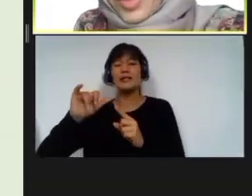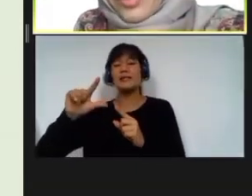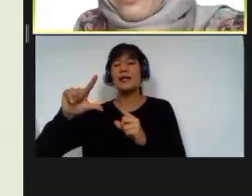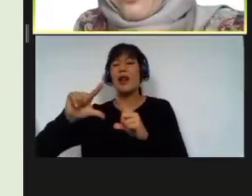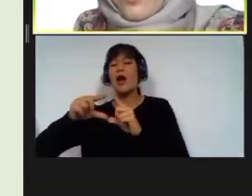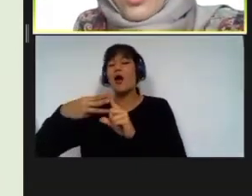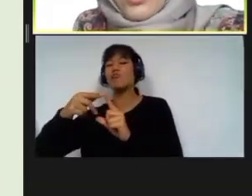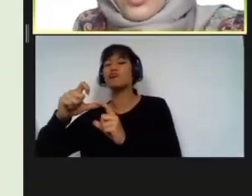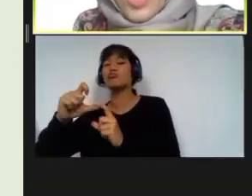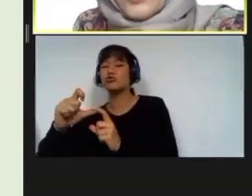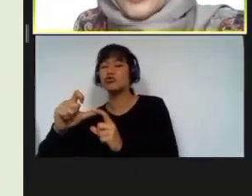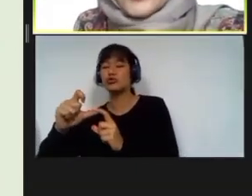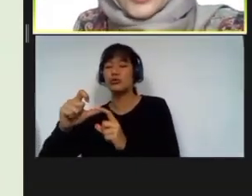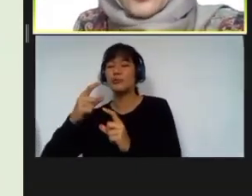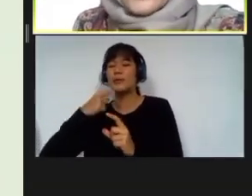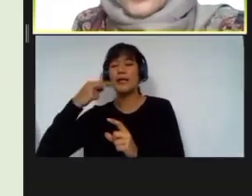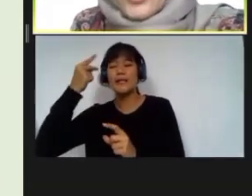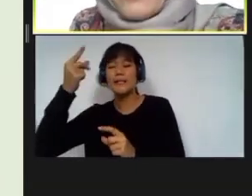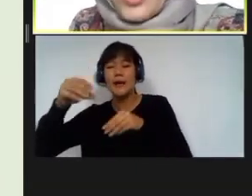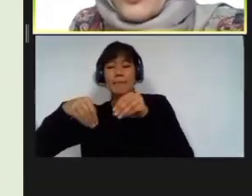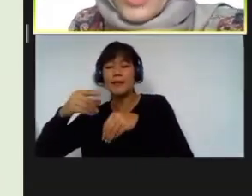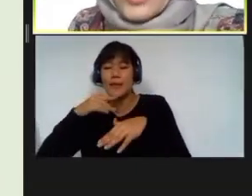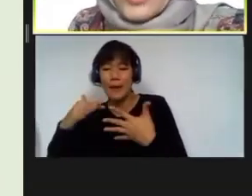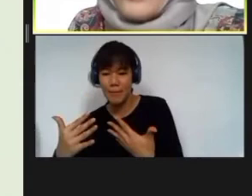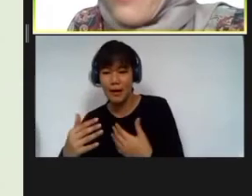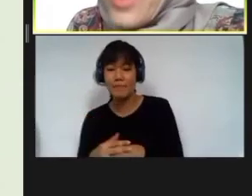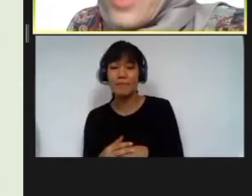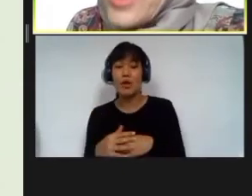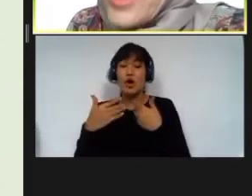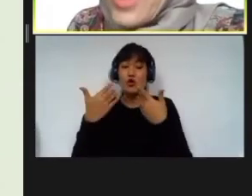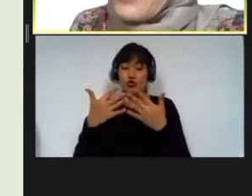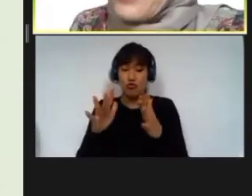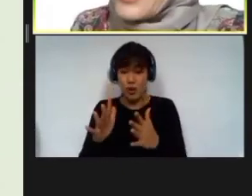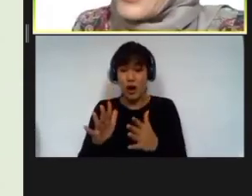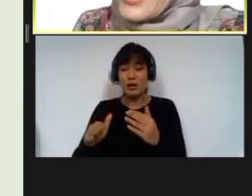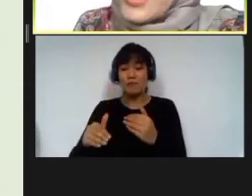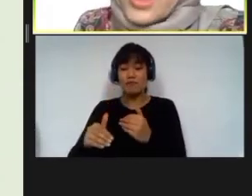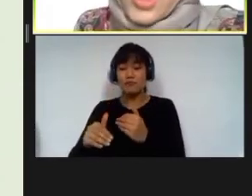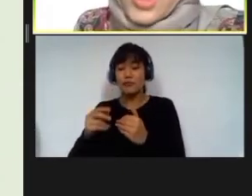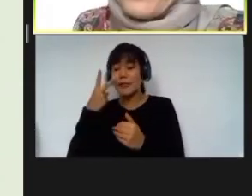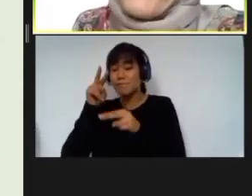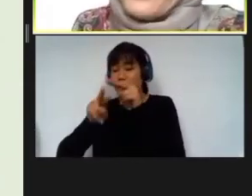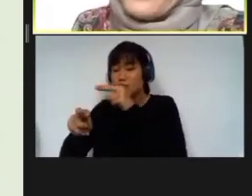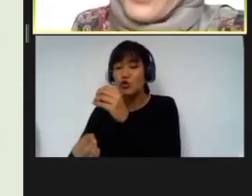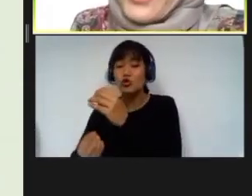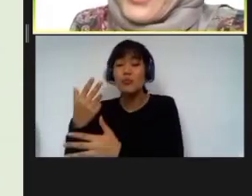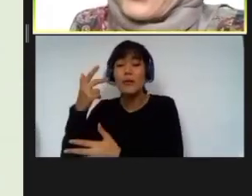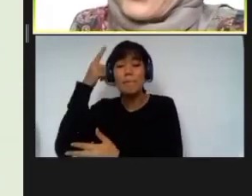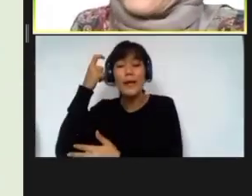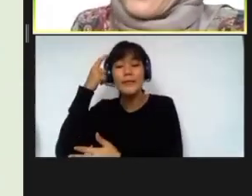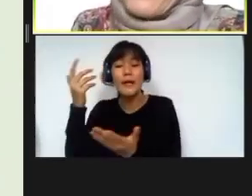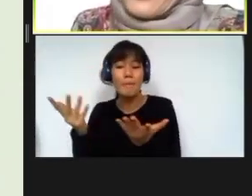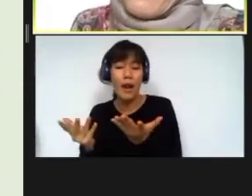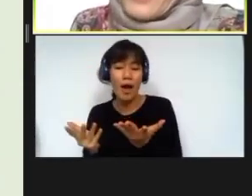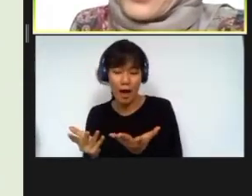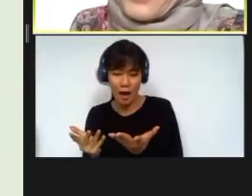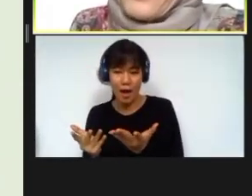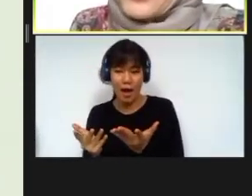gitu. Lalu dari situ kita akan menentukan sumber belajarnya apa saja nih. Sumber belajar yang nanti saya